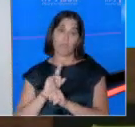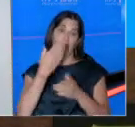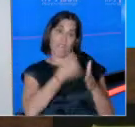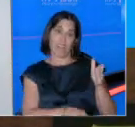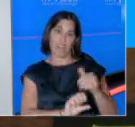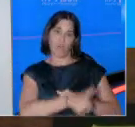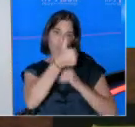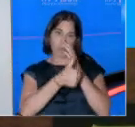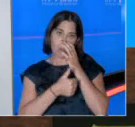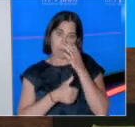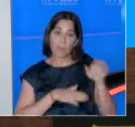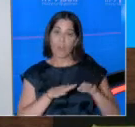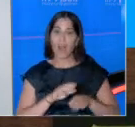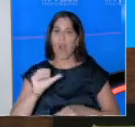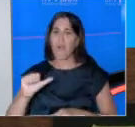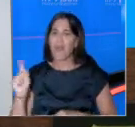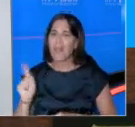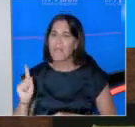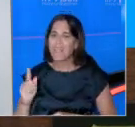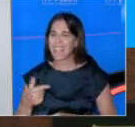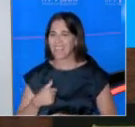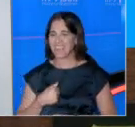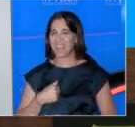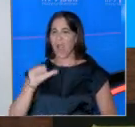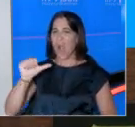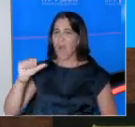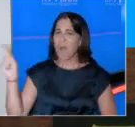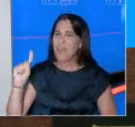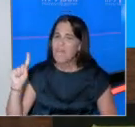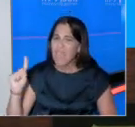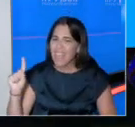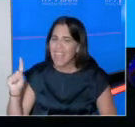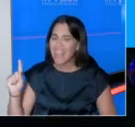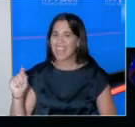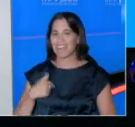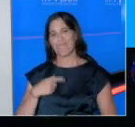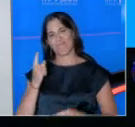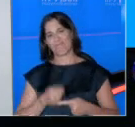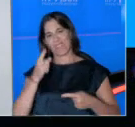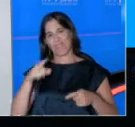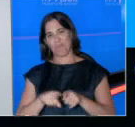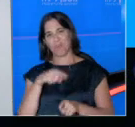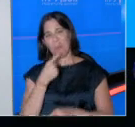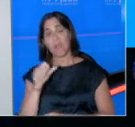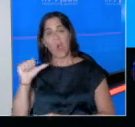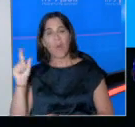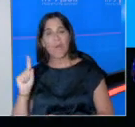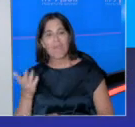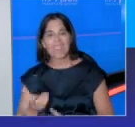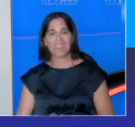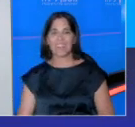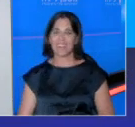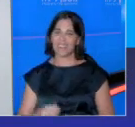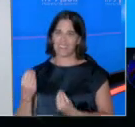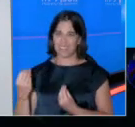ולוותר על ראשות הממשלה. בעיניי אין פה באמת דילמה גדולה. אורלי מי? בדיוק, מה שאתה אומר, אורלי מי. אוקיי, אז רגע שנייה.